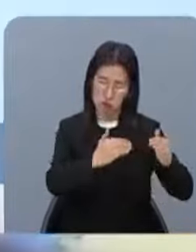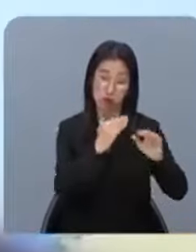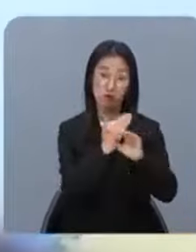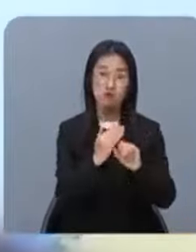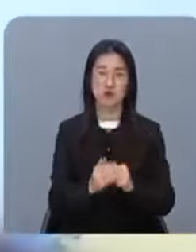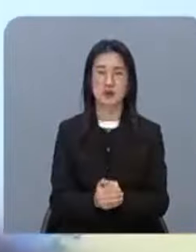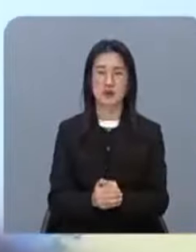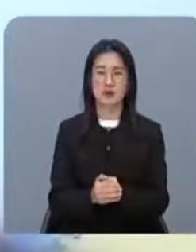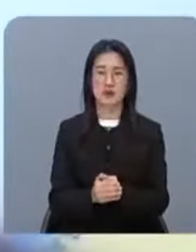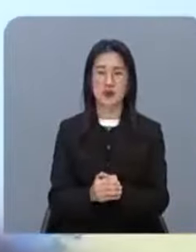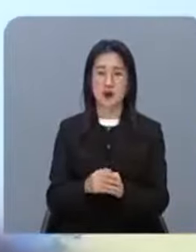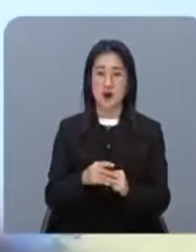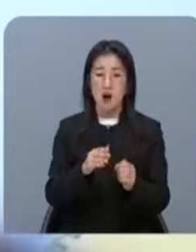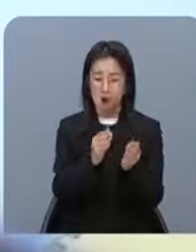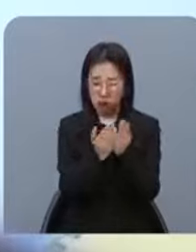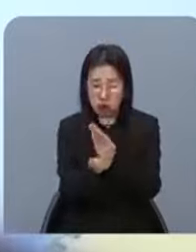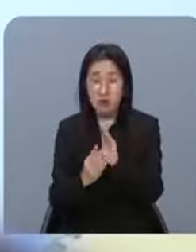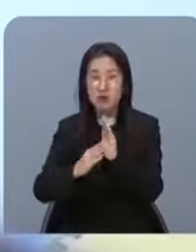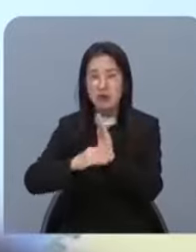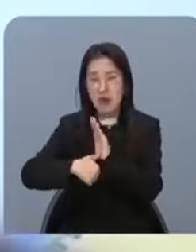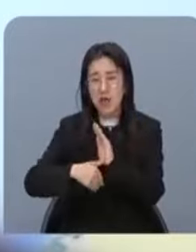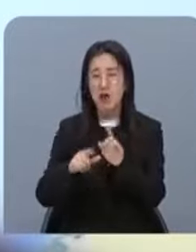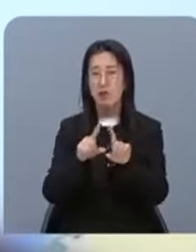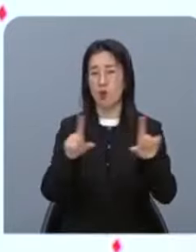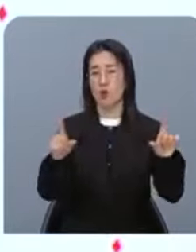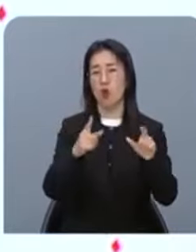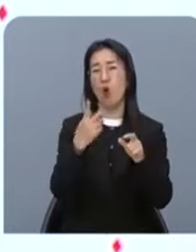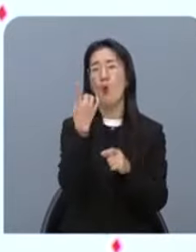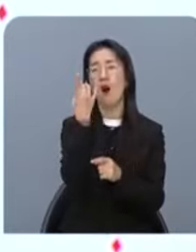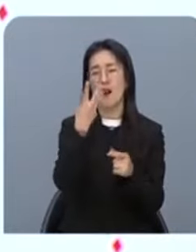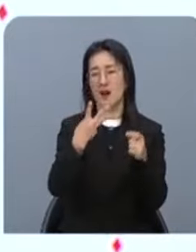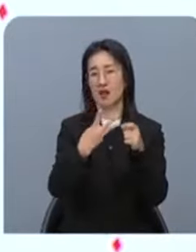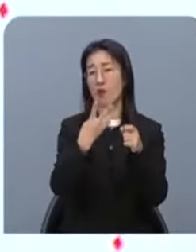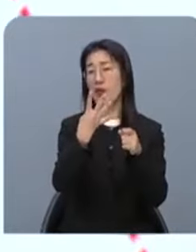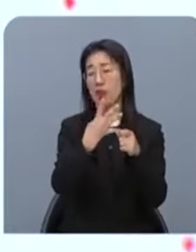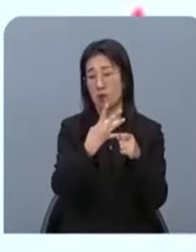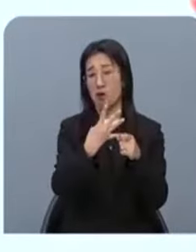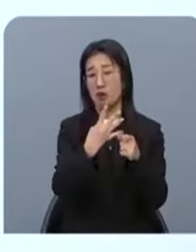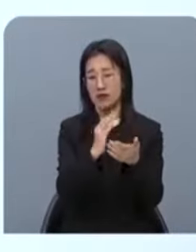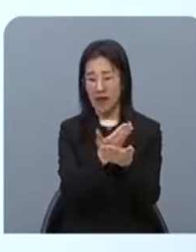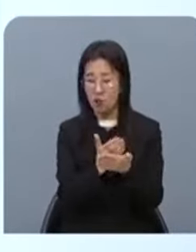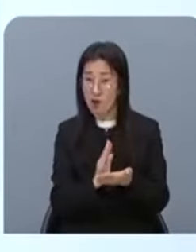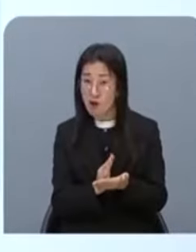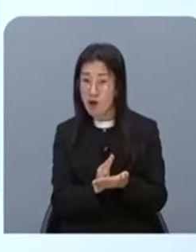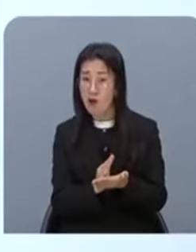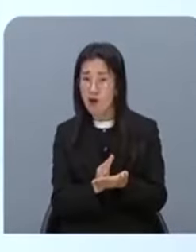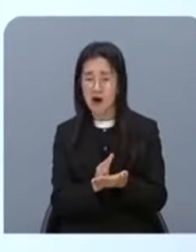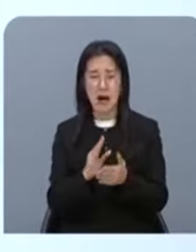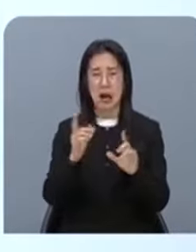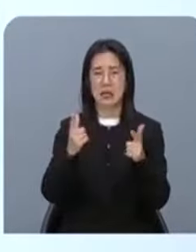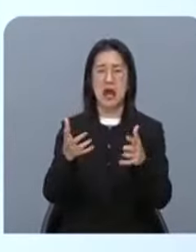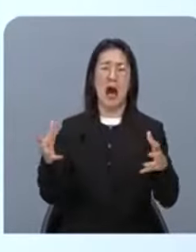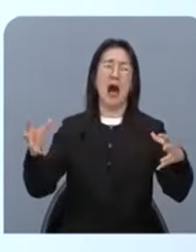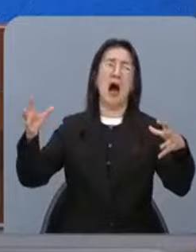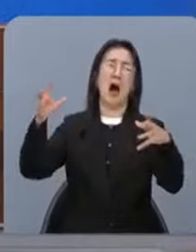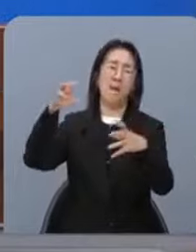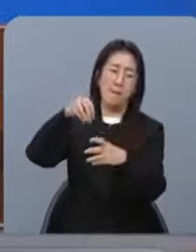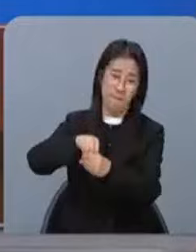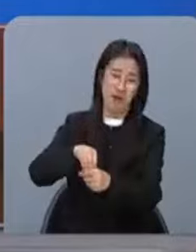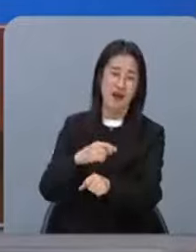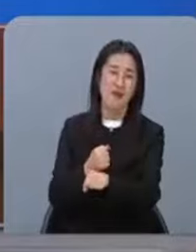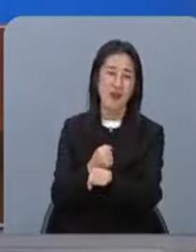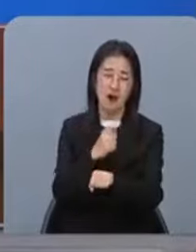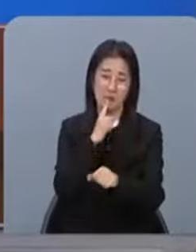특히 사고 당시 평소 서너 차례에 걸쳐 작업할 어획량을 한꺼번에 잡았다는 생존 선원들의 진술에 주목하고